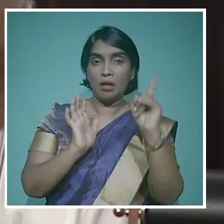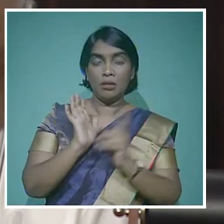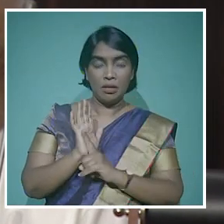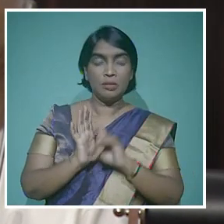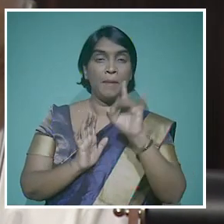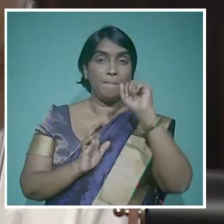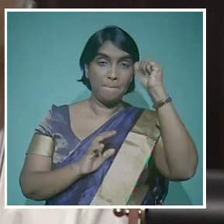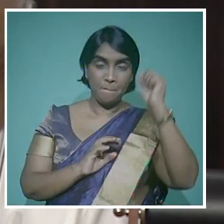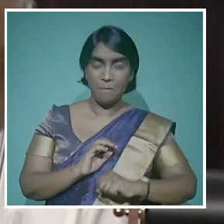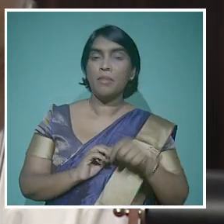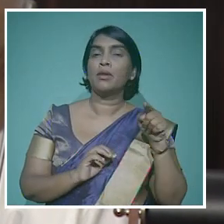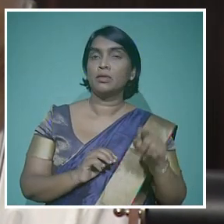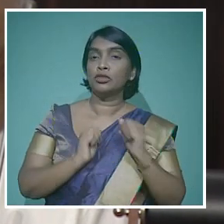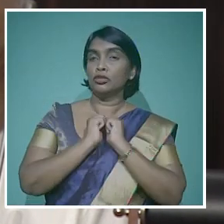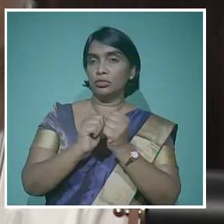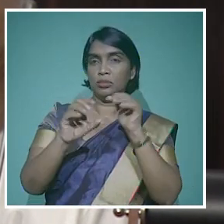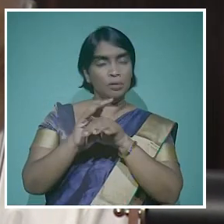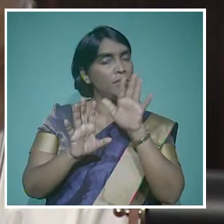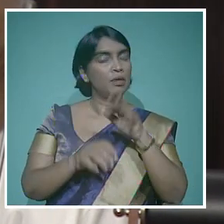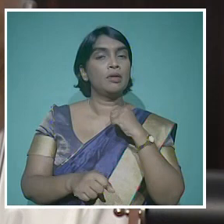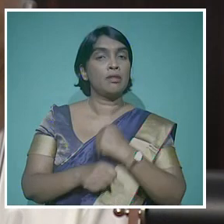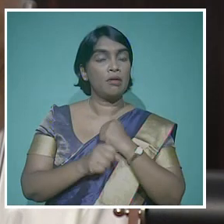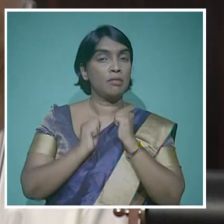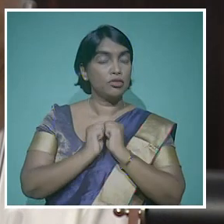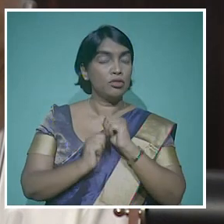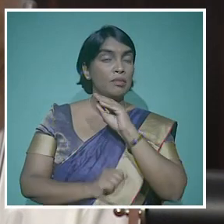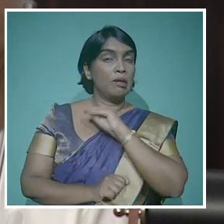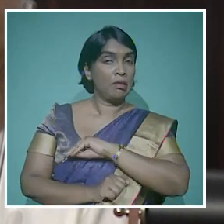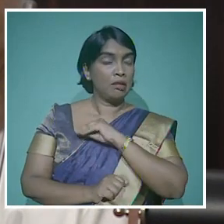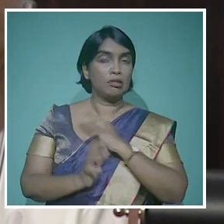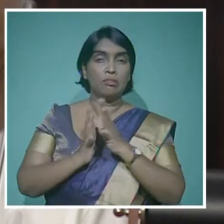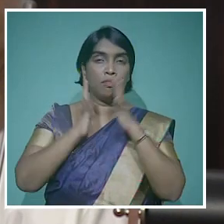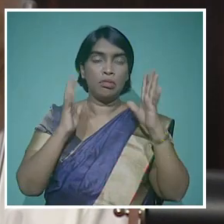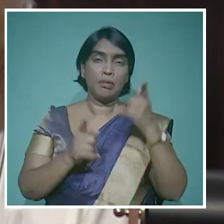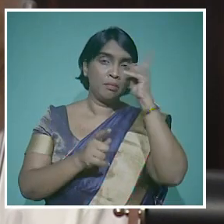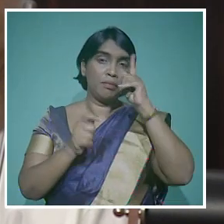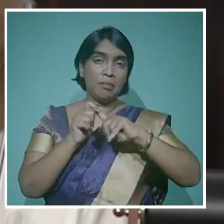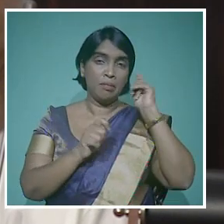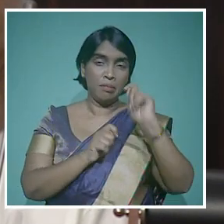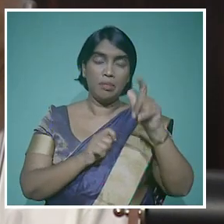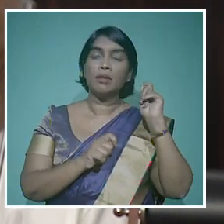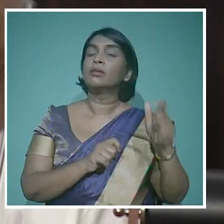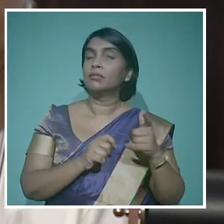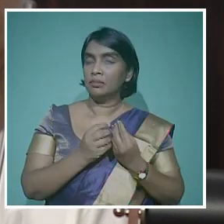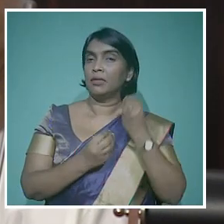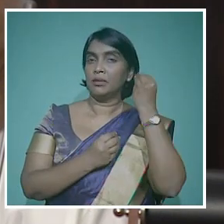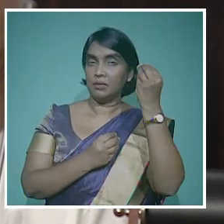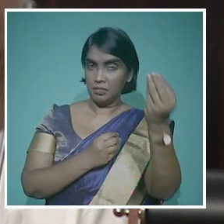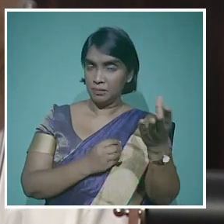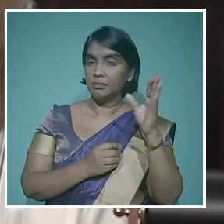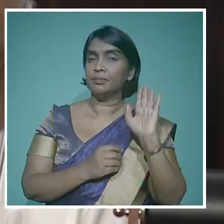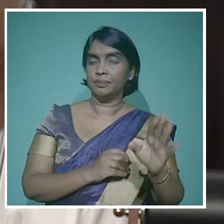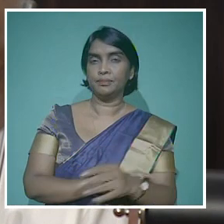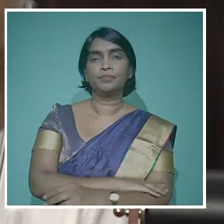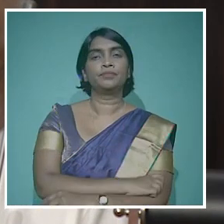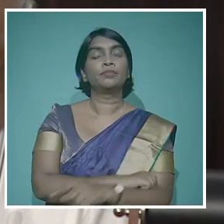14,50,000කට ආසන්න පිරිසක් සේවය කරන. එම නිසා රාජ්‍ය ආදායමෙන් වැඩි කොටසක් ඔවුන්ගේ වැටුම් හා වේතන වෙනුවෙන් වැය කළ යුතු